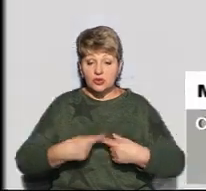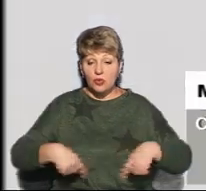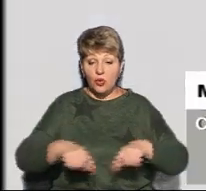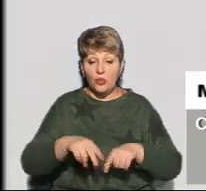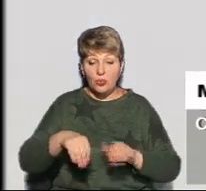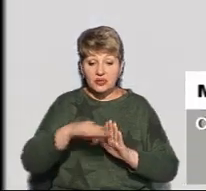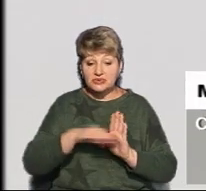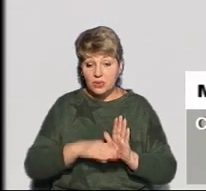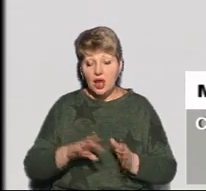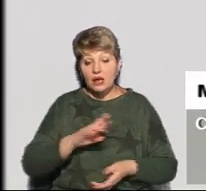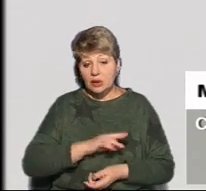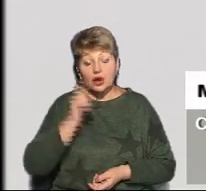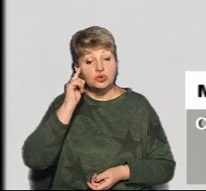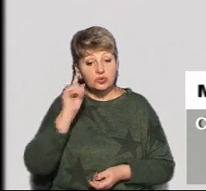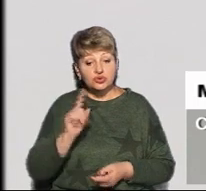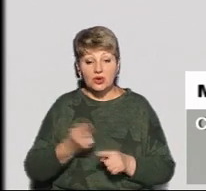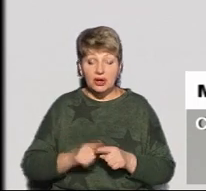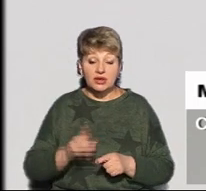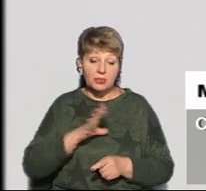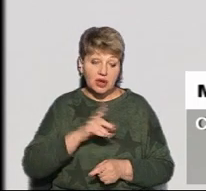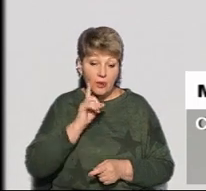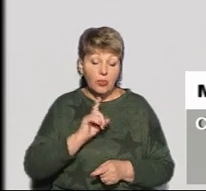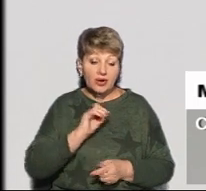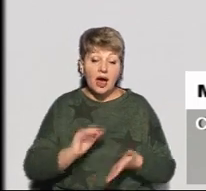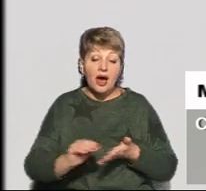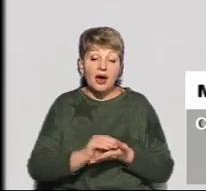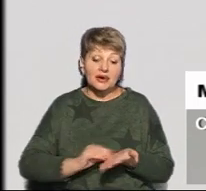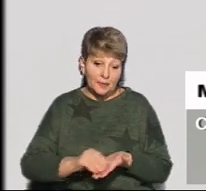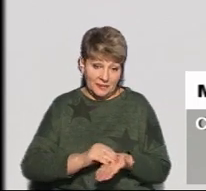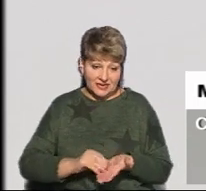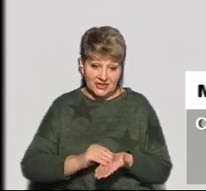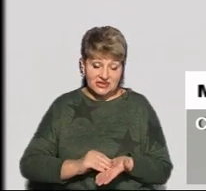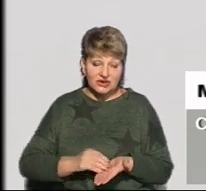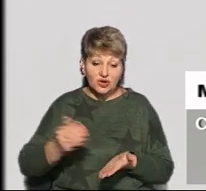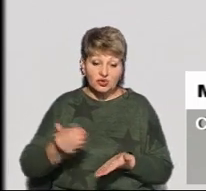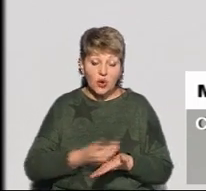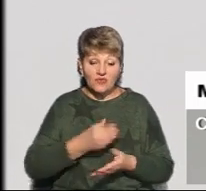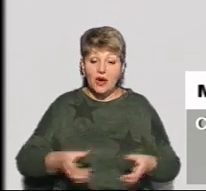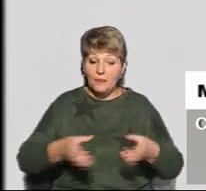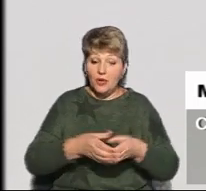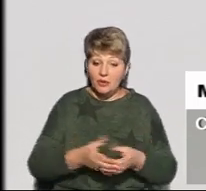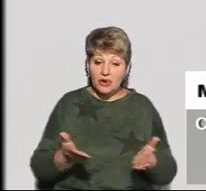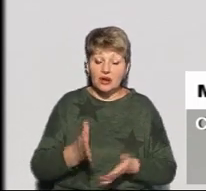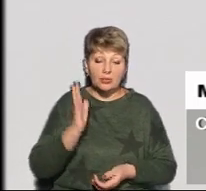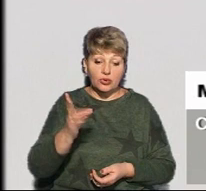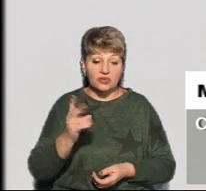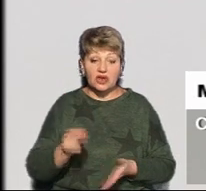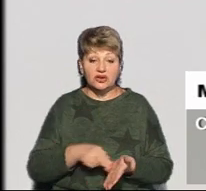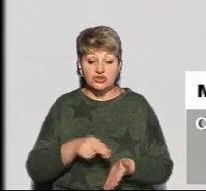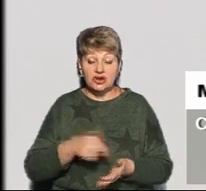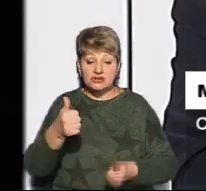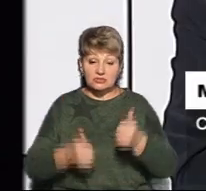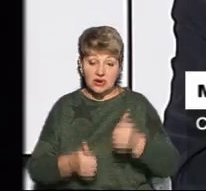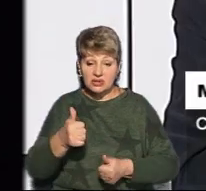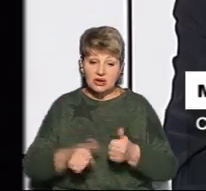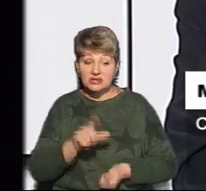списками. Я думаю, що це така була репетиція і елемент будівництва нової сили, яка буде саме на Черкащині змагатися за